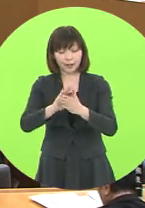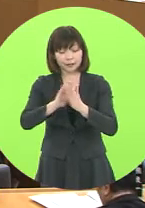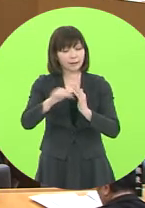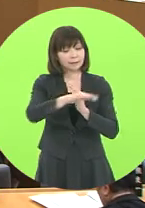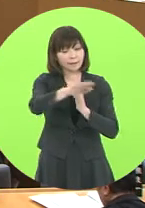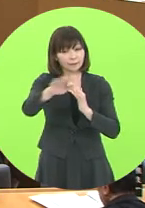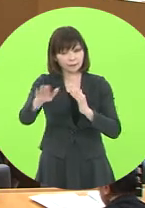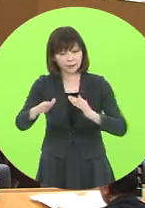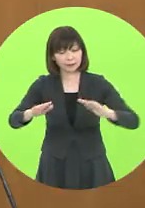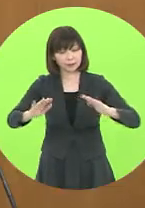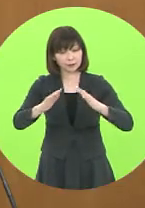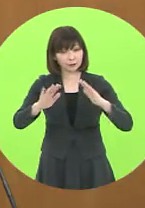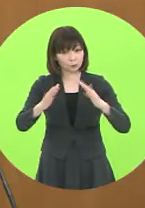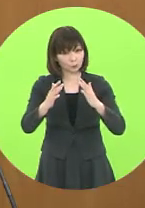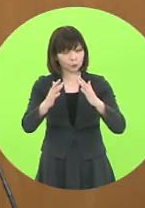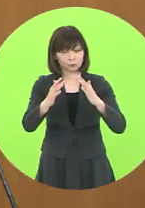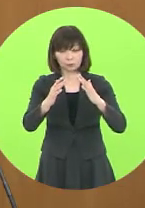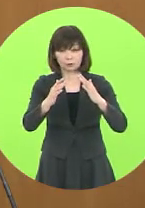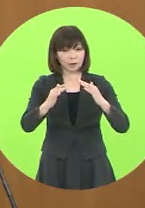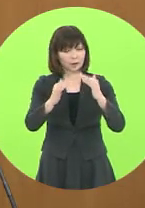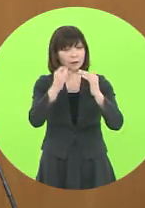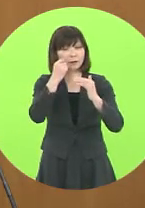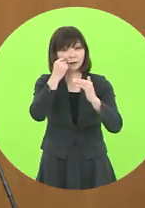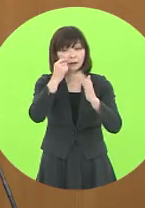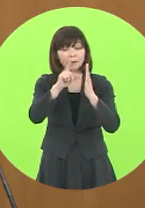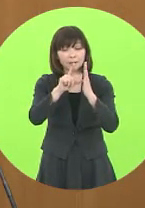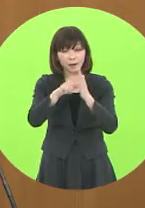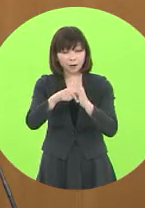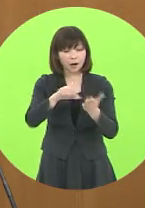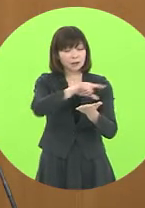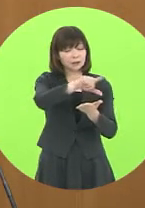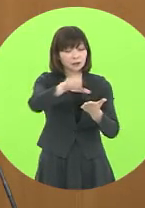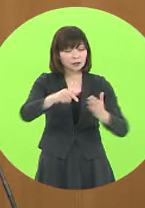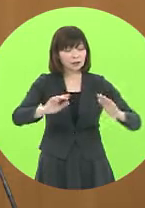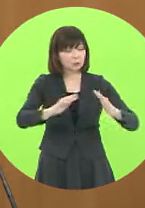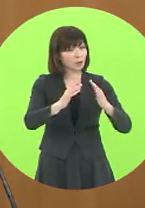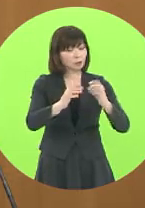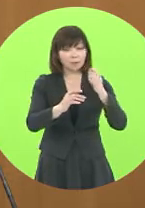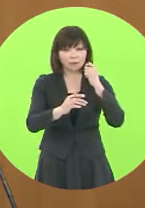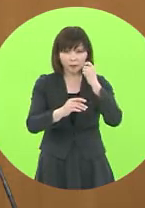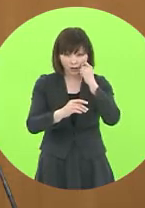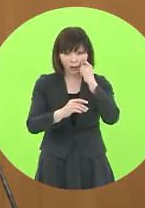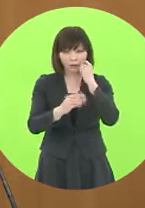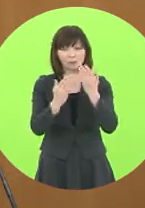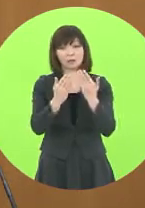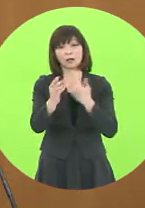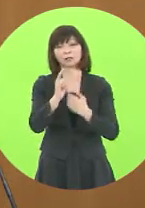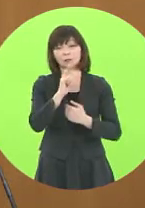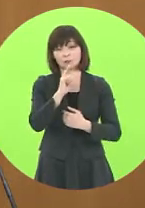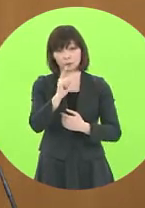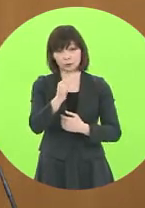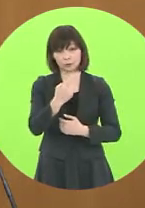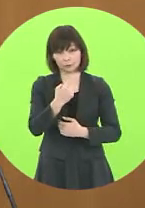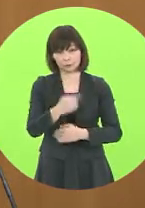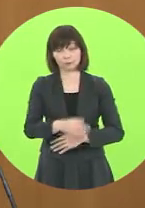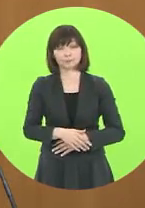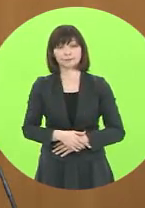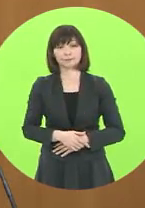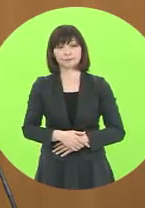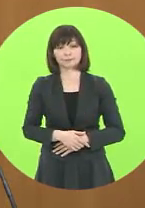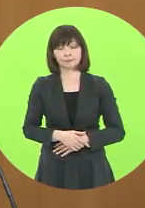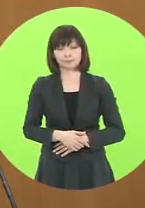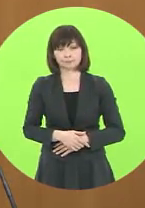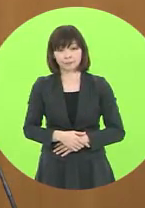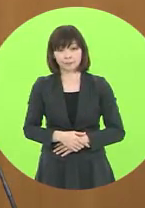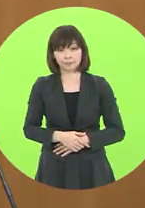ていくことができないと、広島の地域創生はなしないと、ここではっきり申し上げます。そのためには